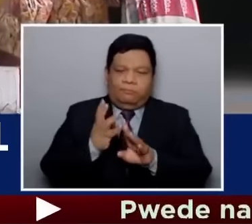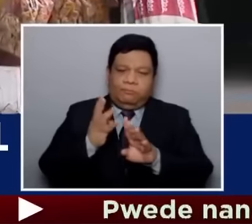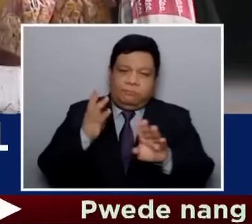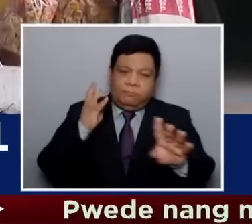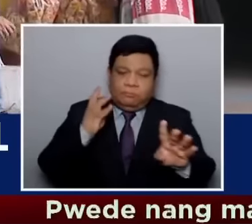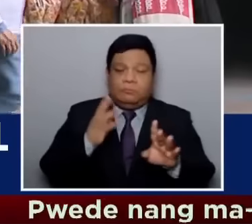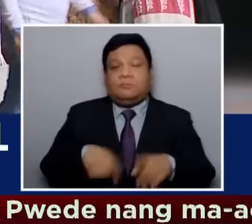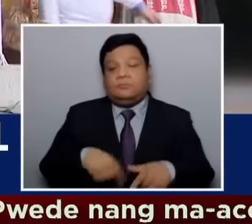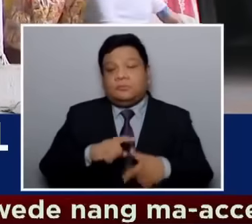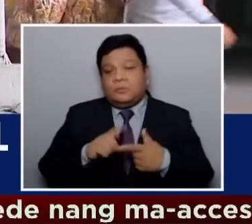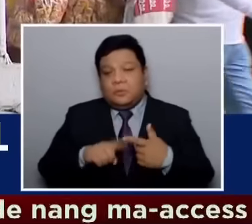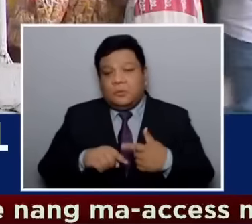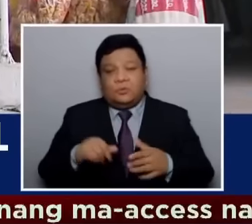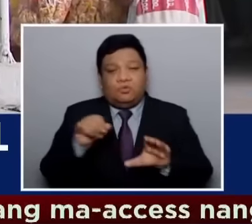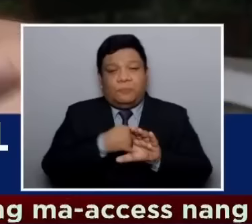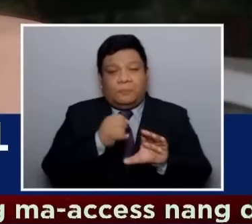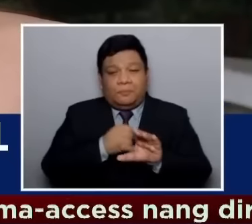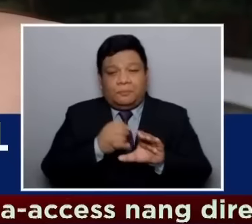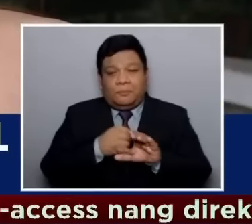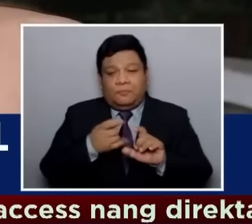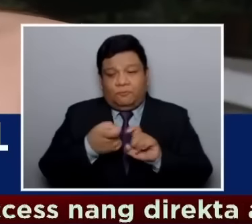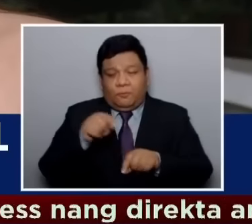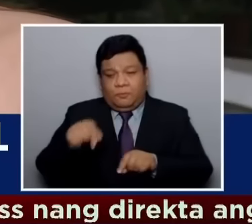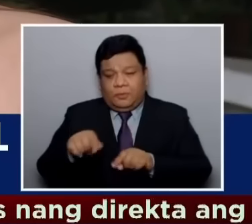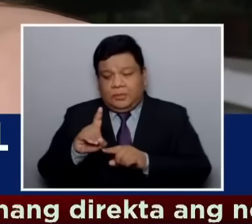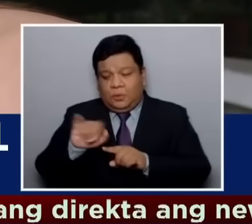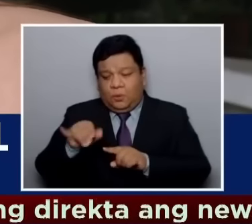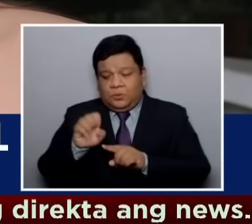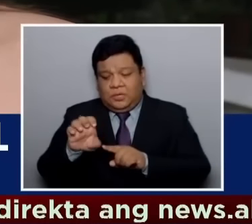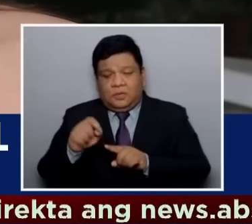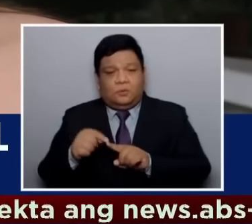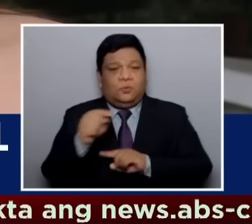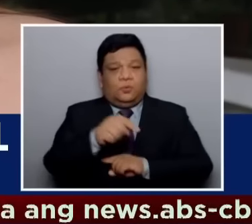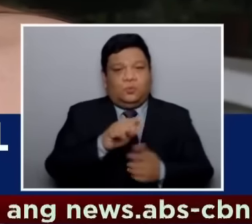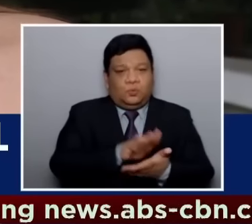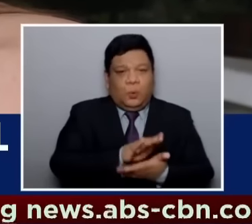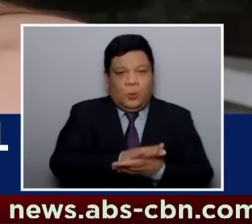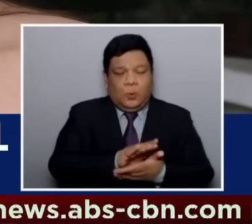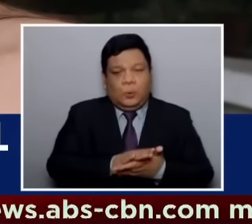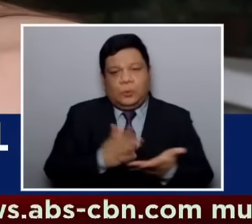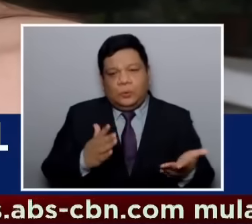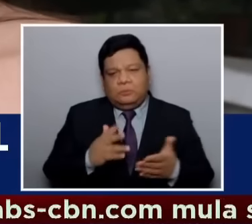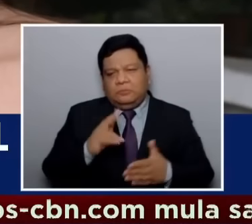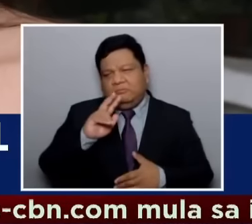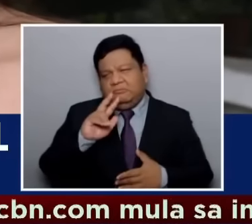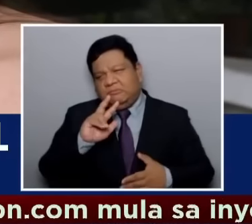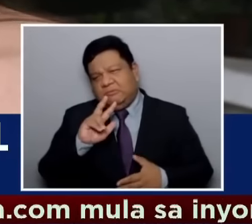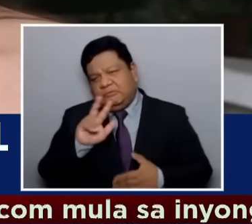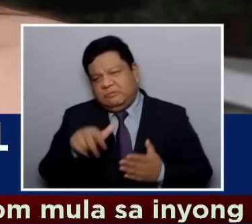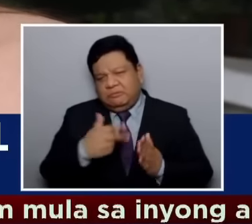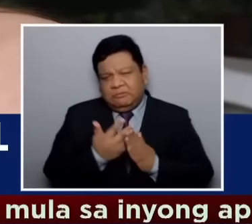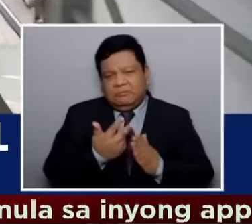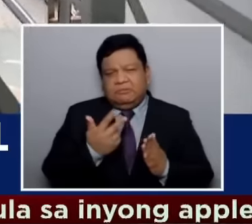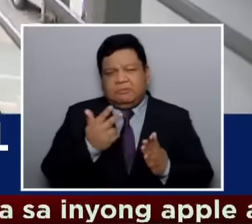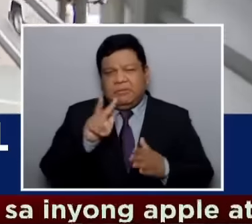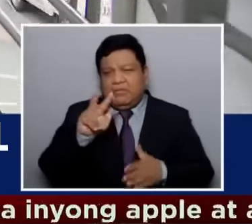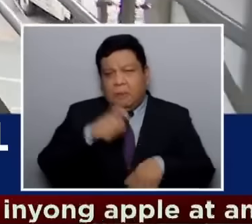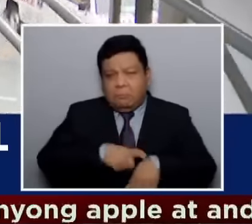then ayun po, mag-jeep pa ako mula Diyose hanggang school na po, ayun. So 3-4 din po yung sinasakyan